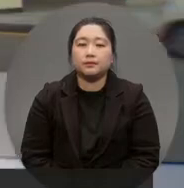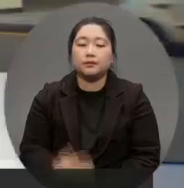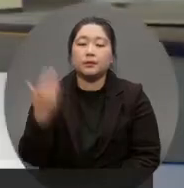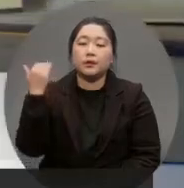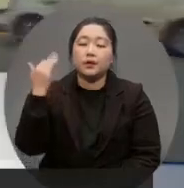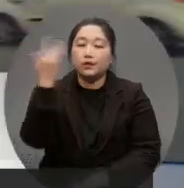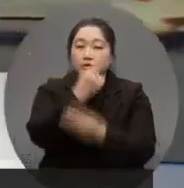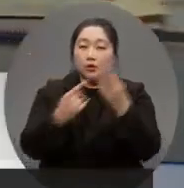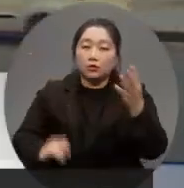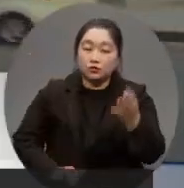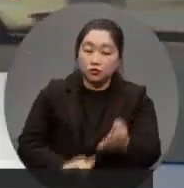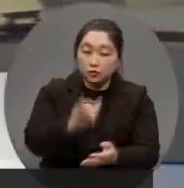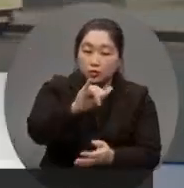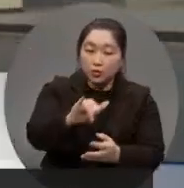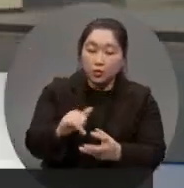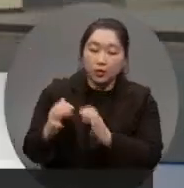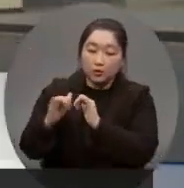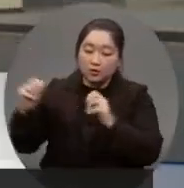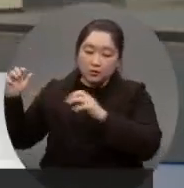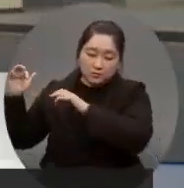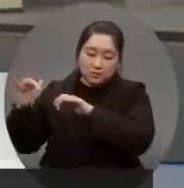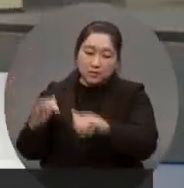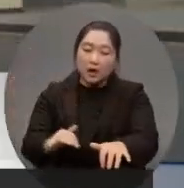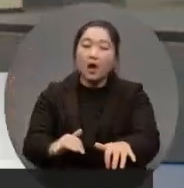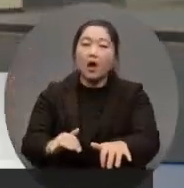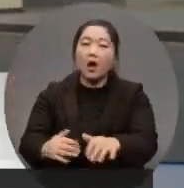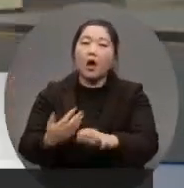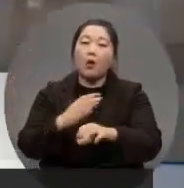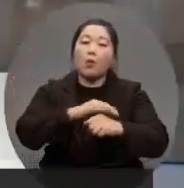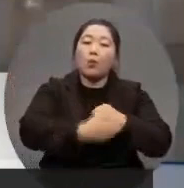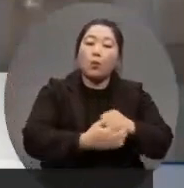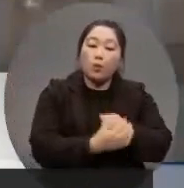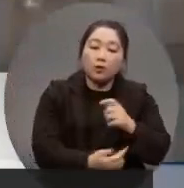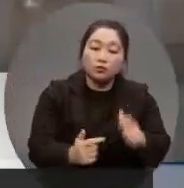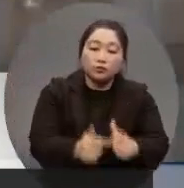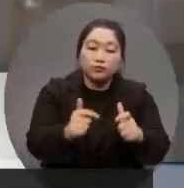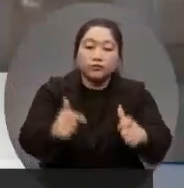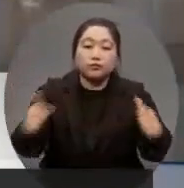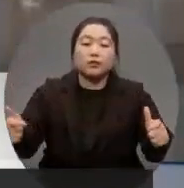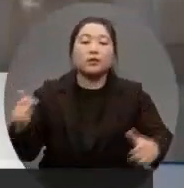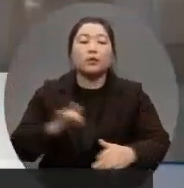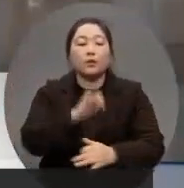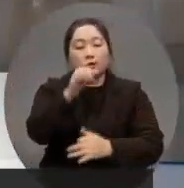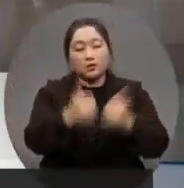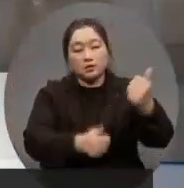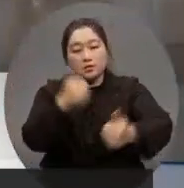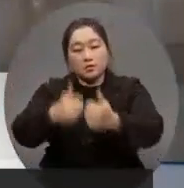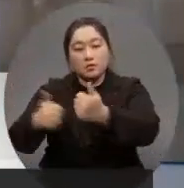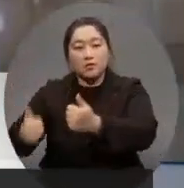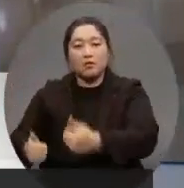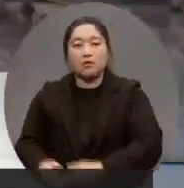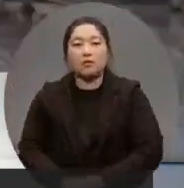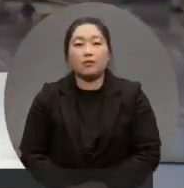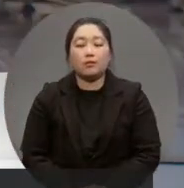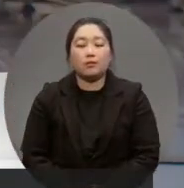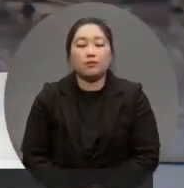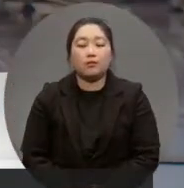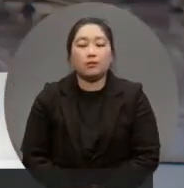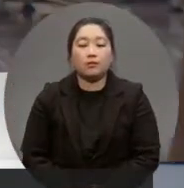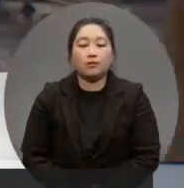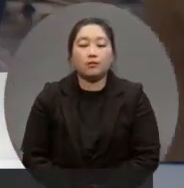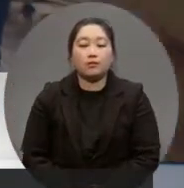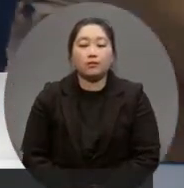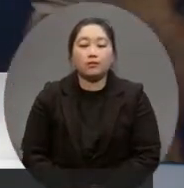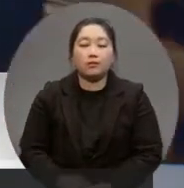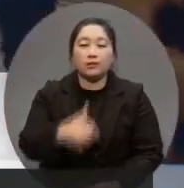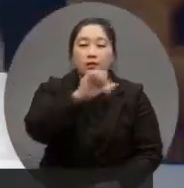최근 청주공항 이용객이 크게 늘면서 국제 노선을 개설하려는 항공사들의 경쟁도 치열해지고 있습니다.